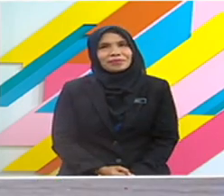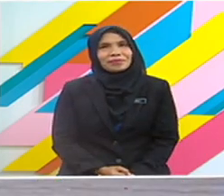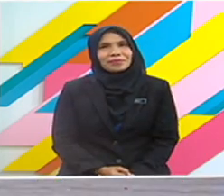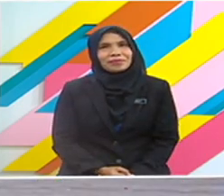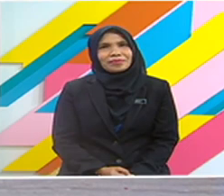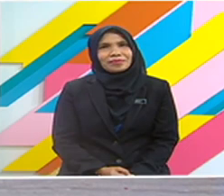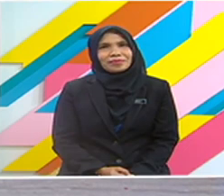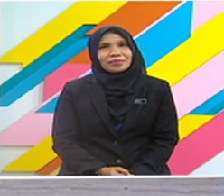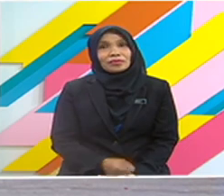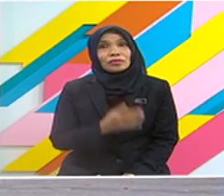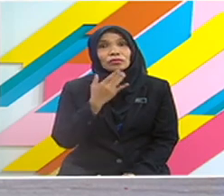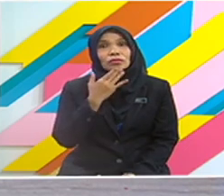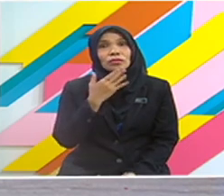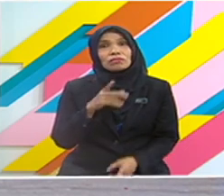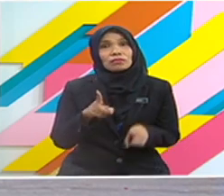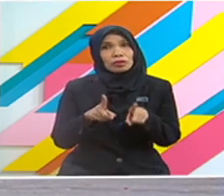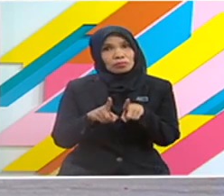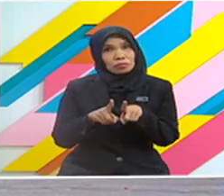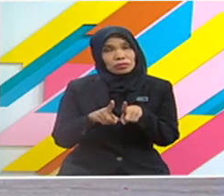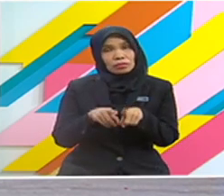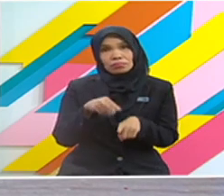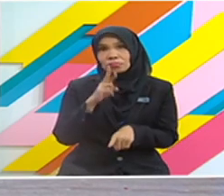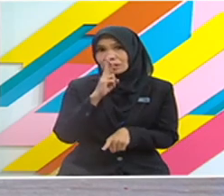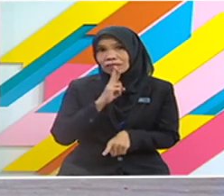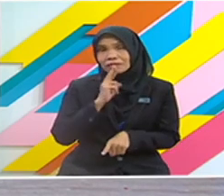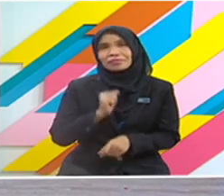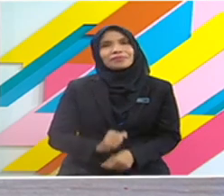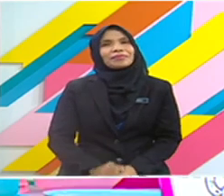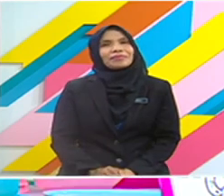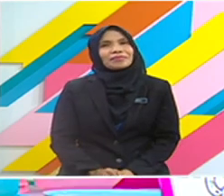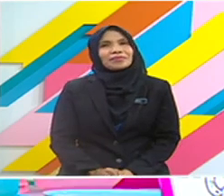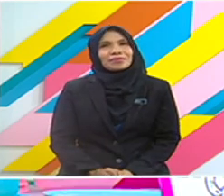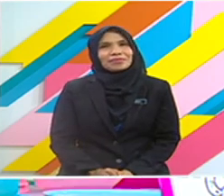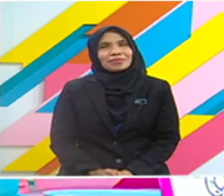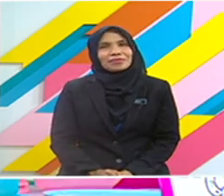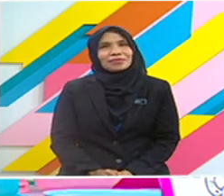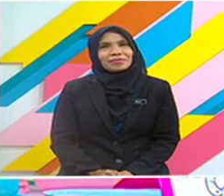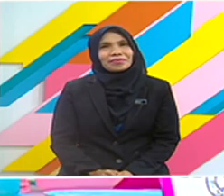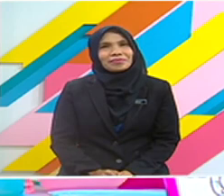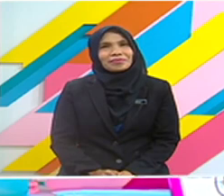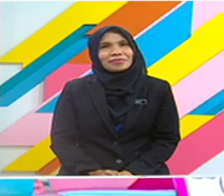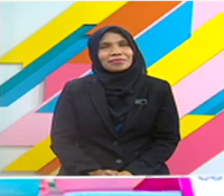warna sama macam tadi, warna kemerah-merahan. Cikgu rasa ya? Rasanya sama tak?